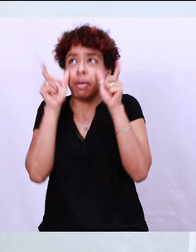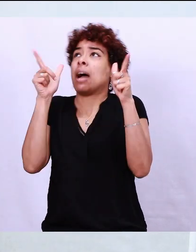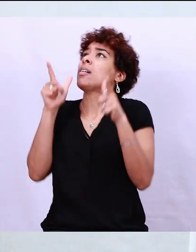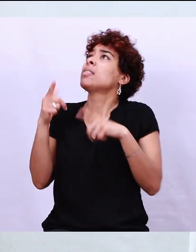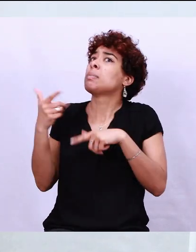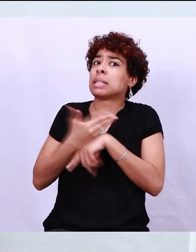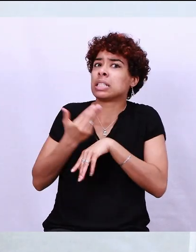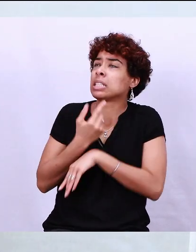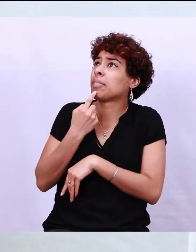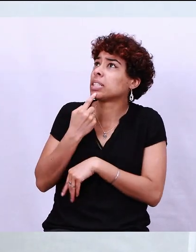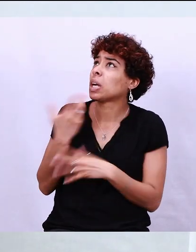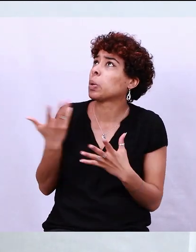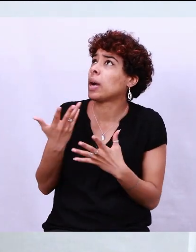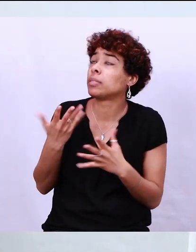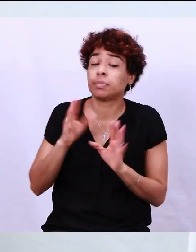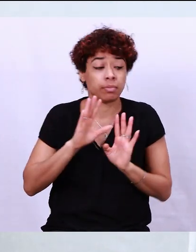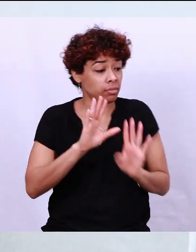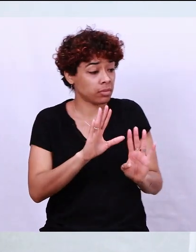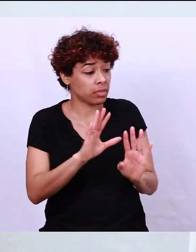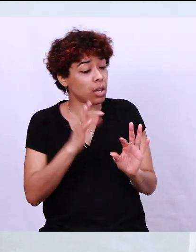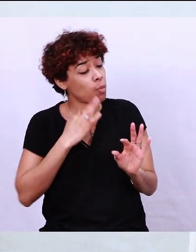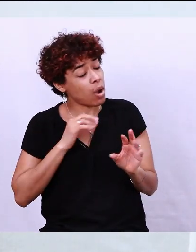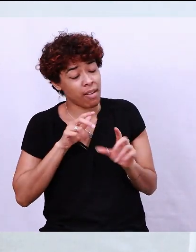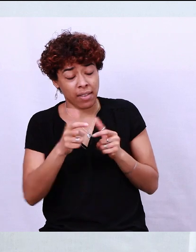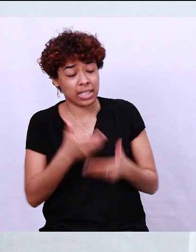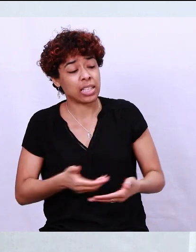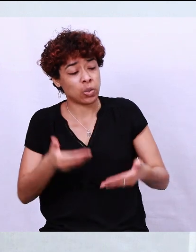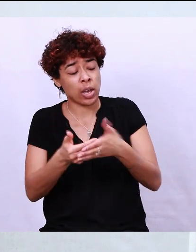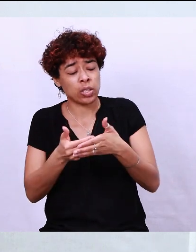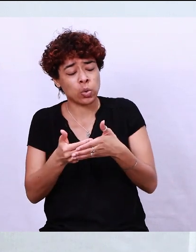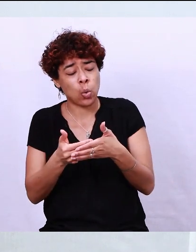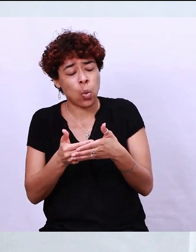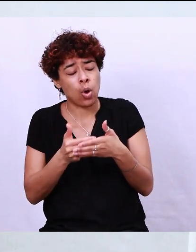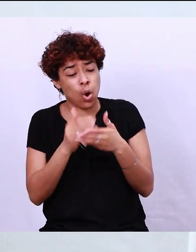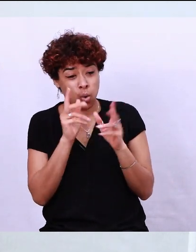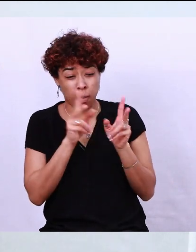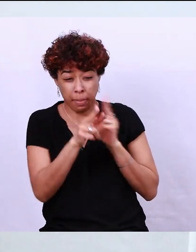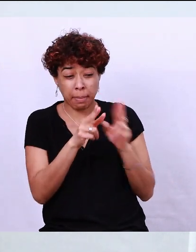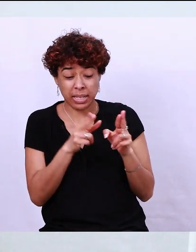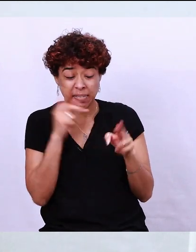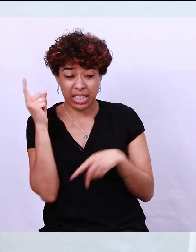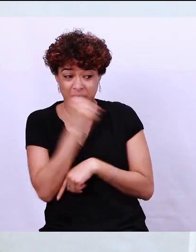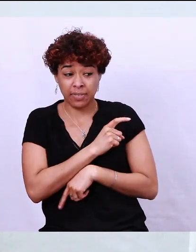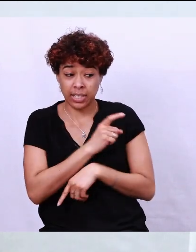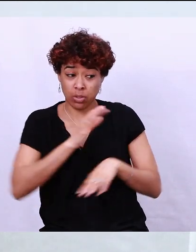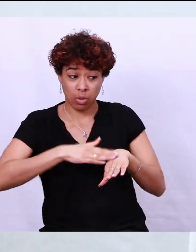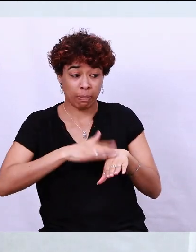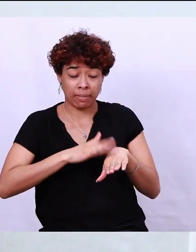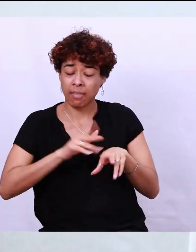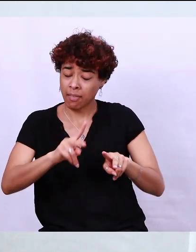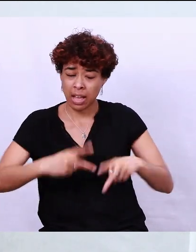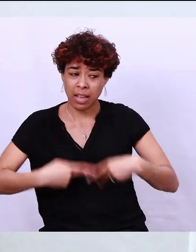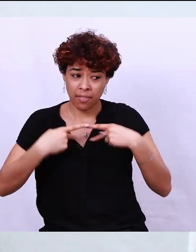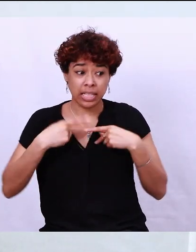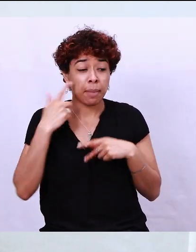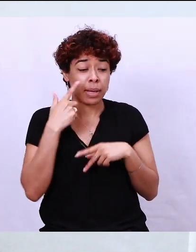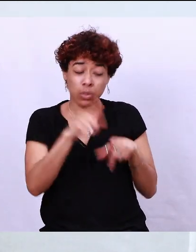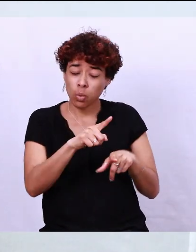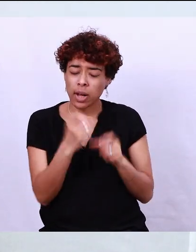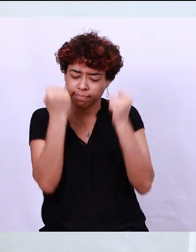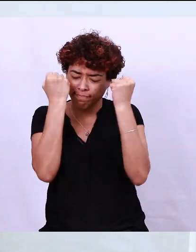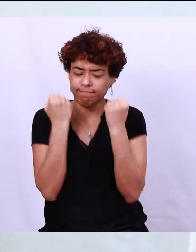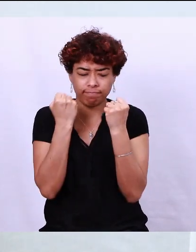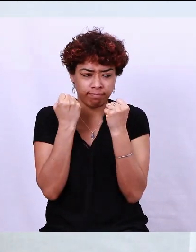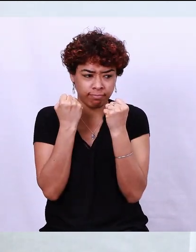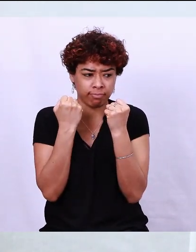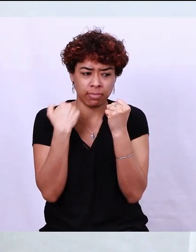Seigneur, mais qu'est-ce que ça veut dire? Et le Seigneur m'a dit, mais je vais te faire passer par un temps d'émondage, je te préviens, parce que ça va être dur dans ta vie, mais reste ferme,